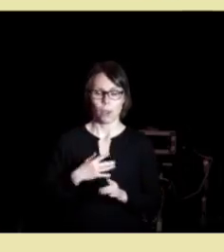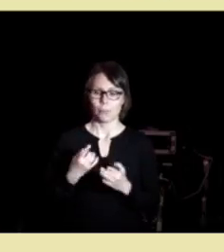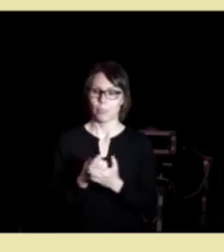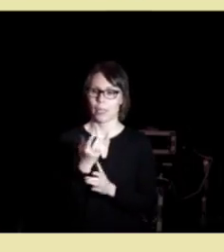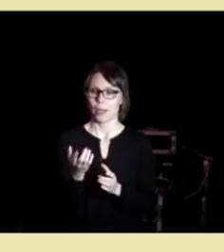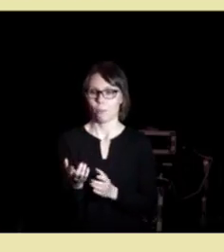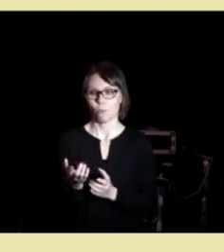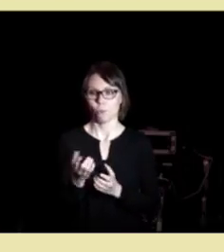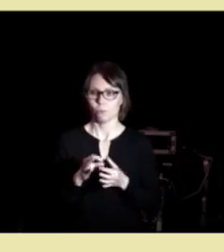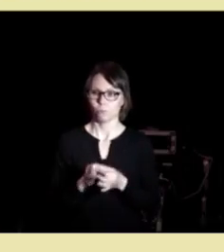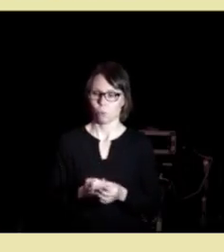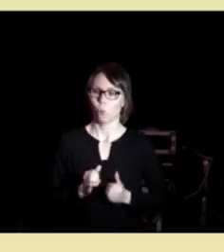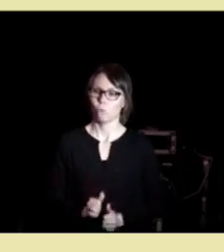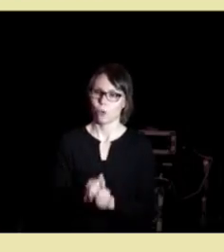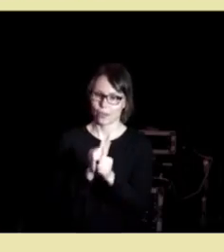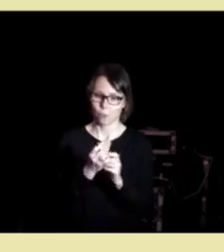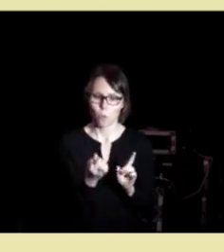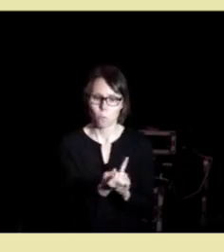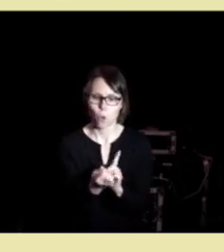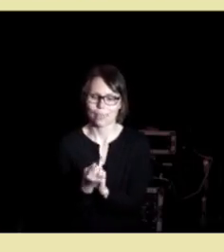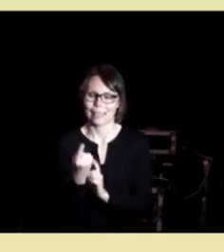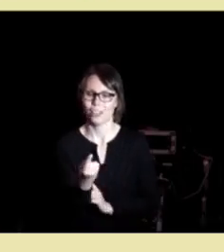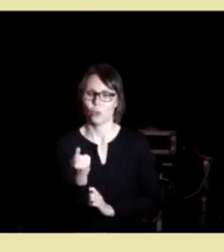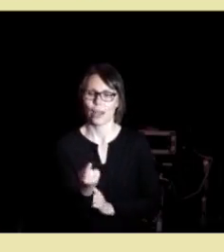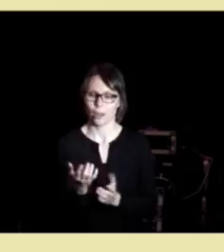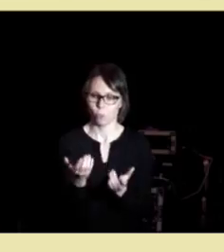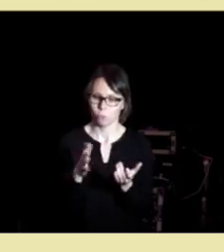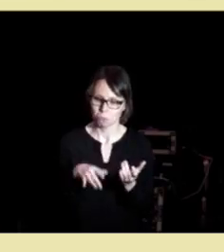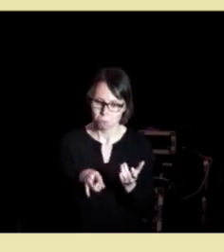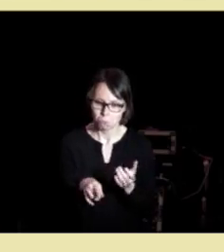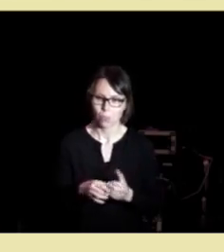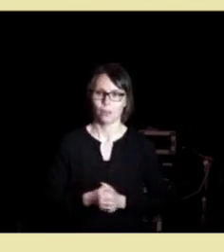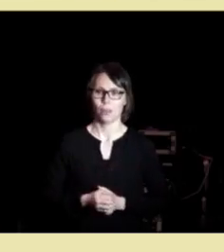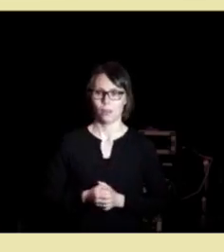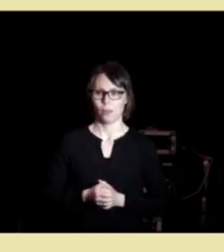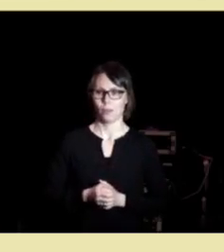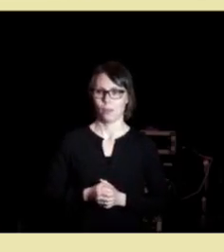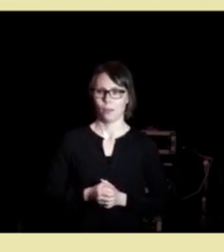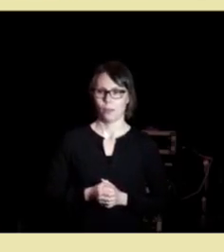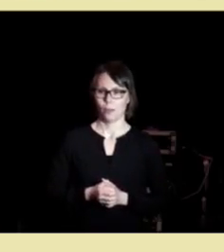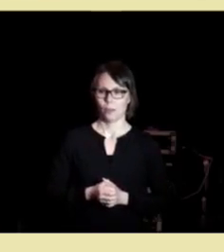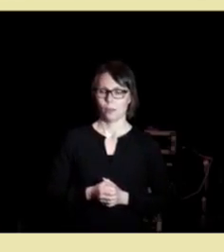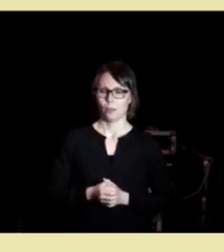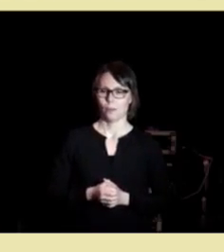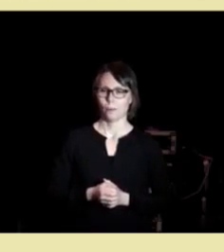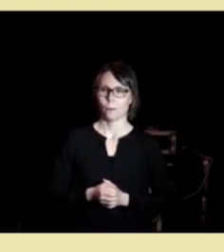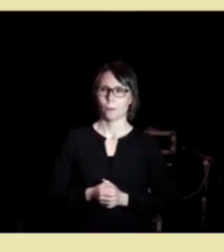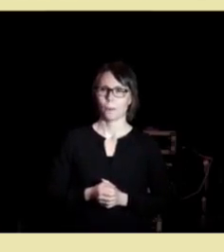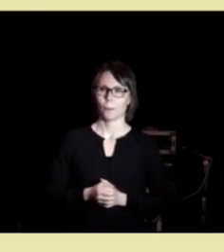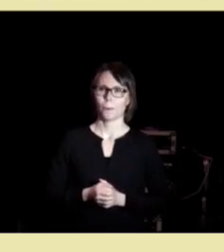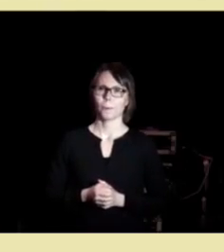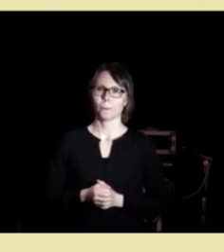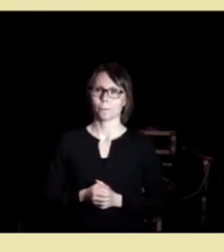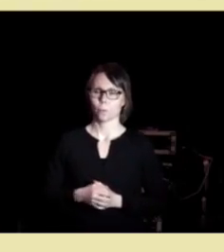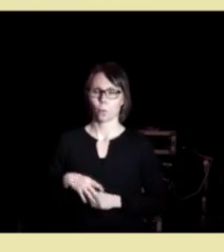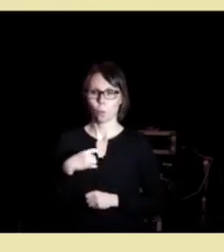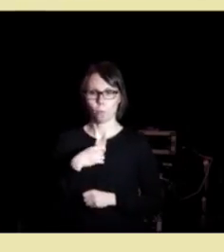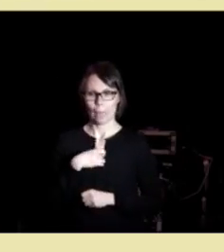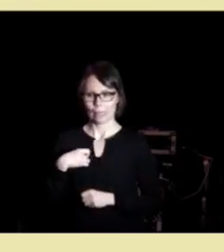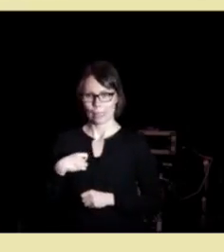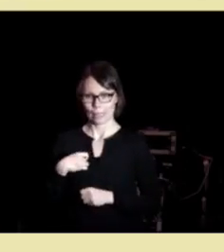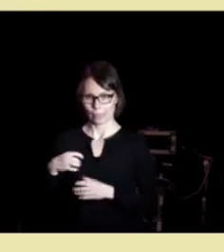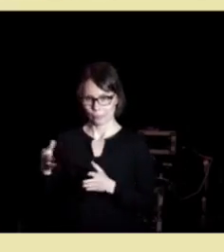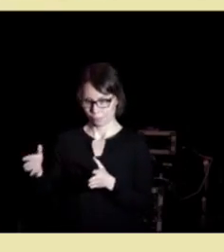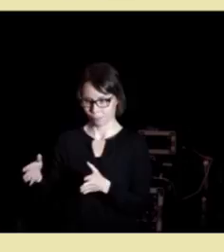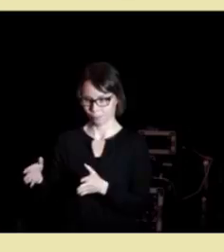for oppfølging. Altså man møter de individuelle behovene der de befinner seg. Og som det står om Petter her,